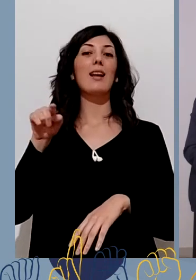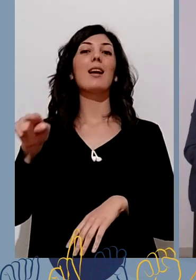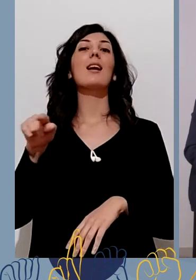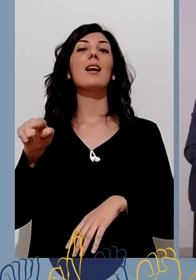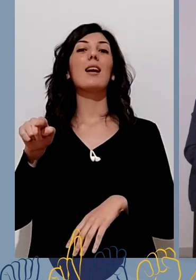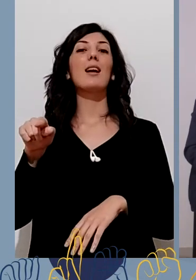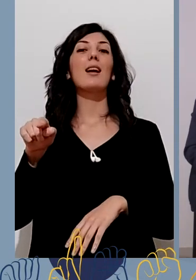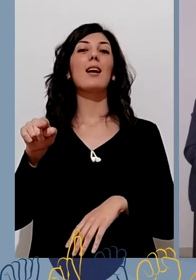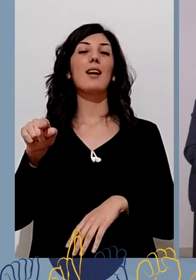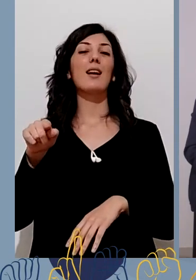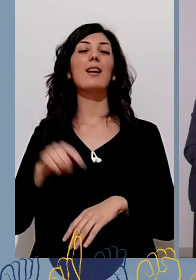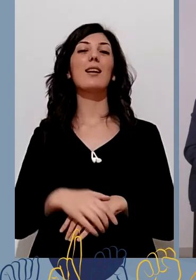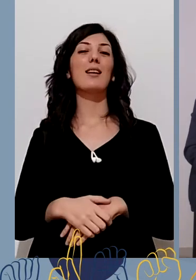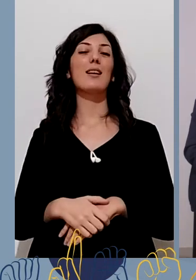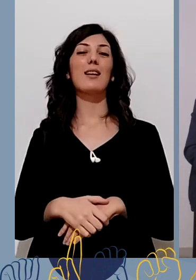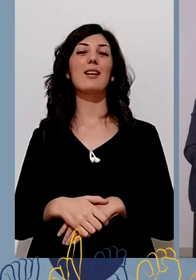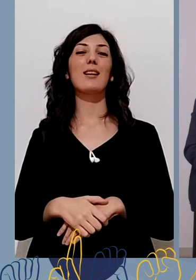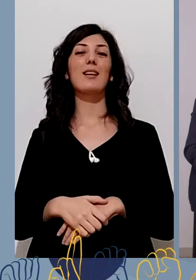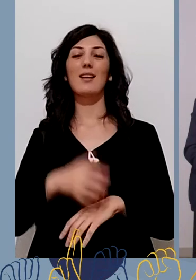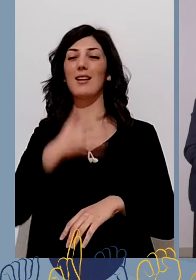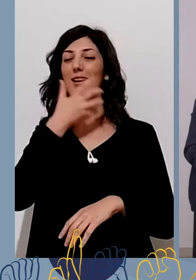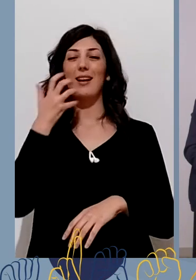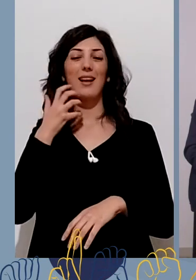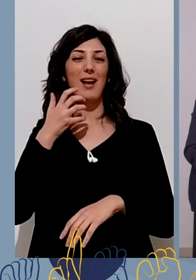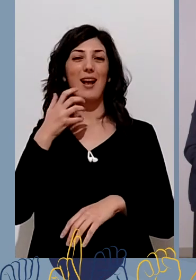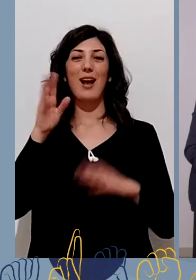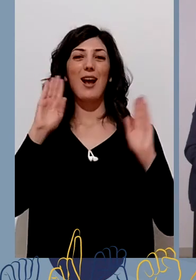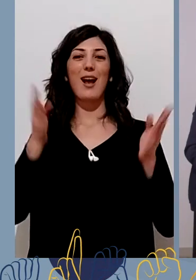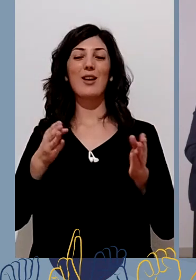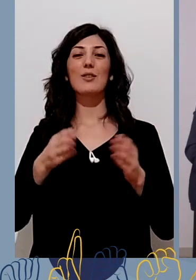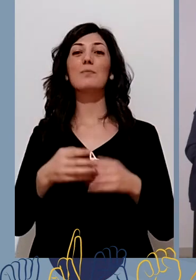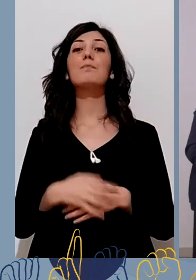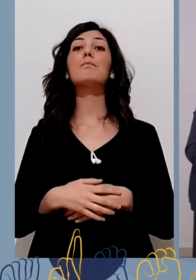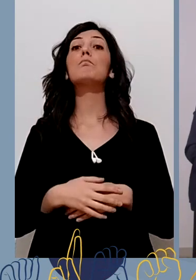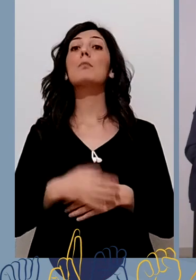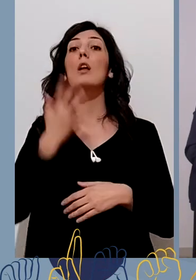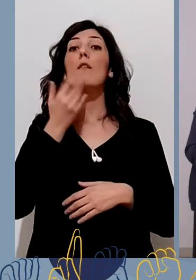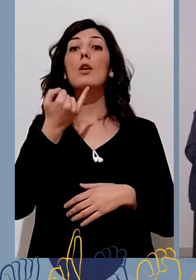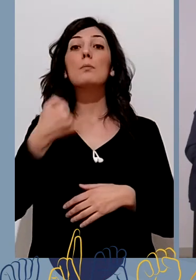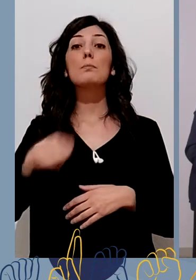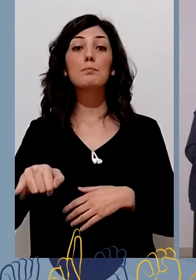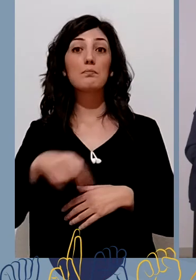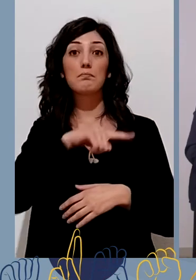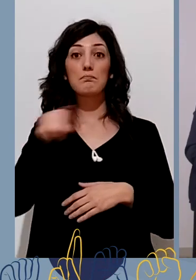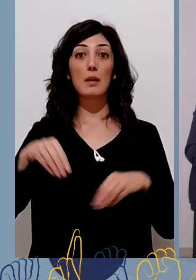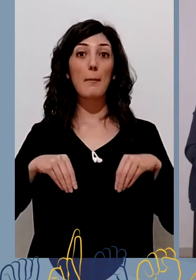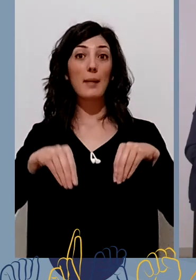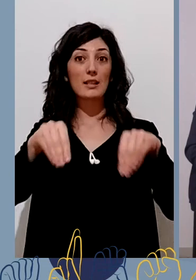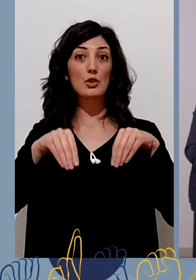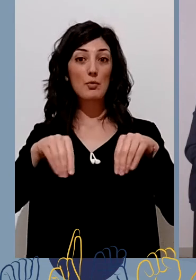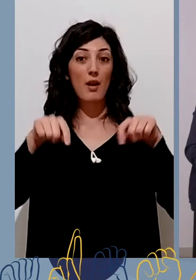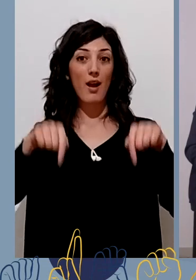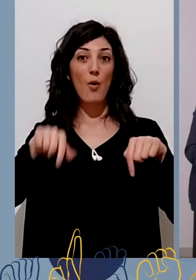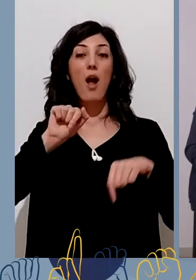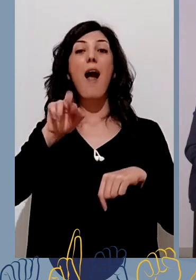Volevo concludere ricordandovi prima di tutto che se volete, siete interessati a partecipare a questa nuova avventura di Ares, potete